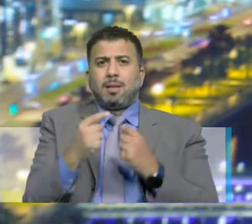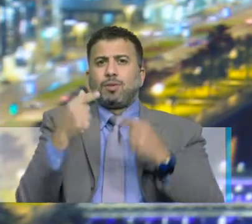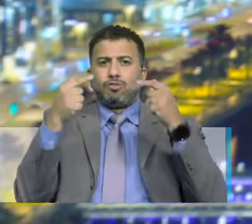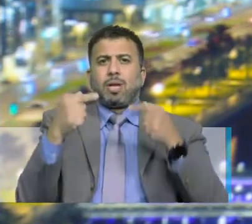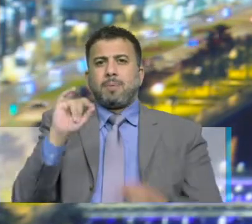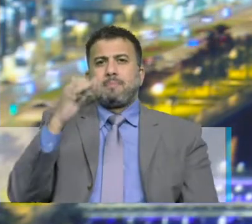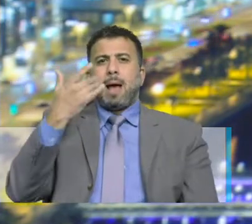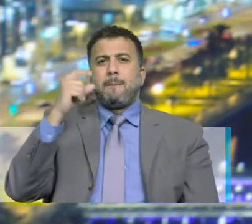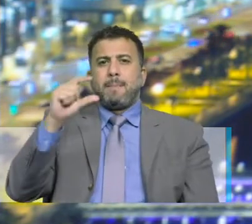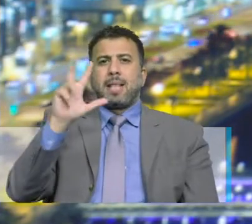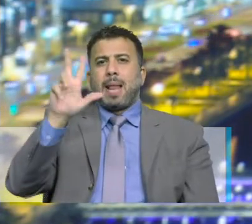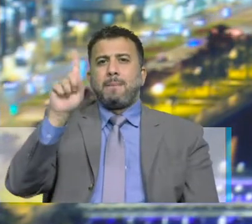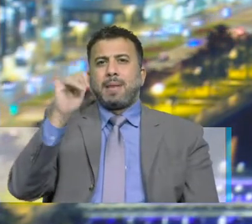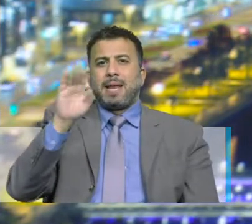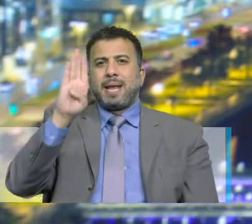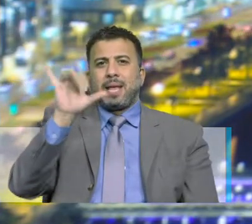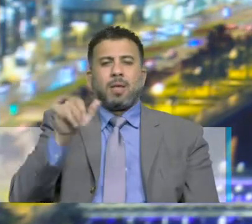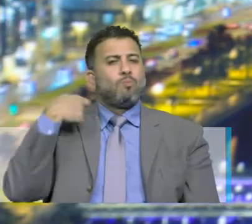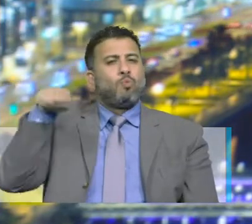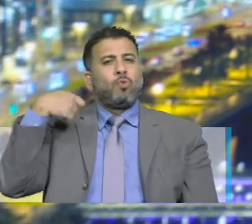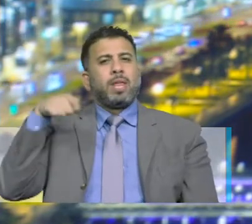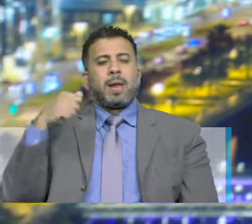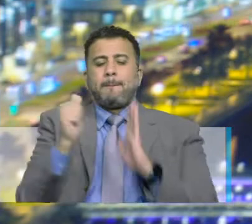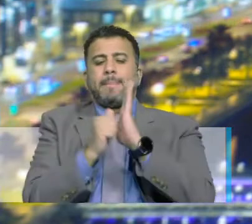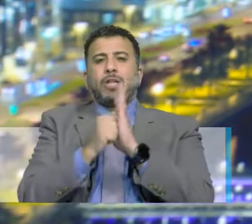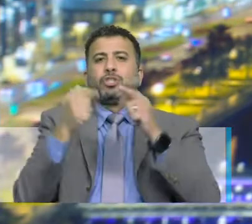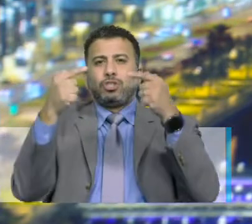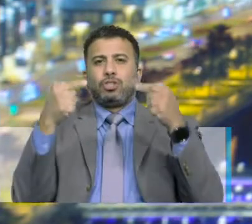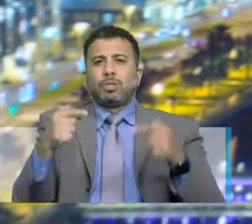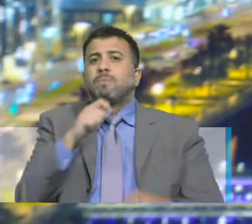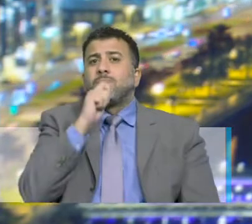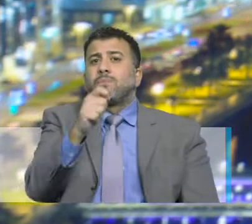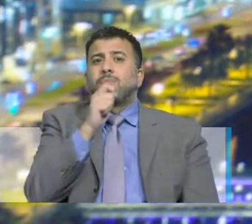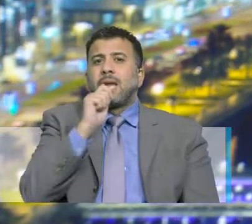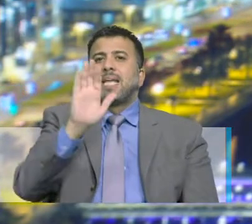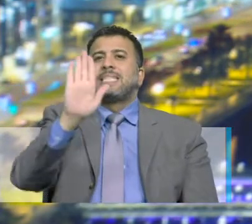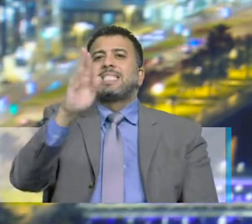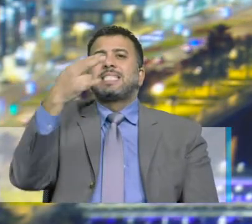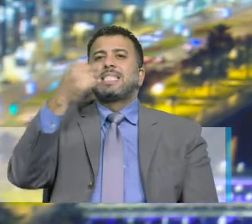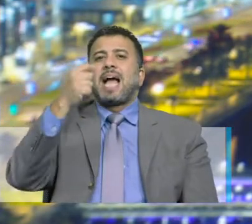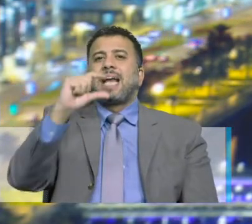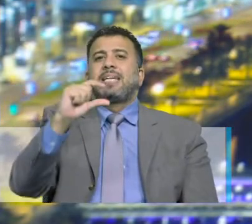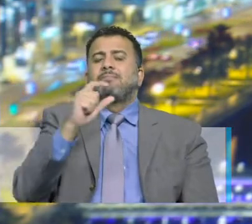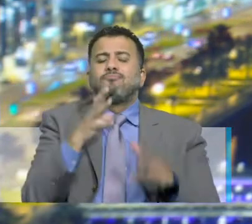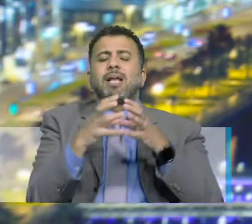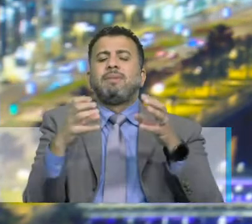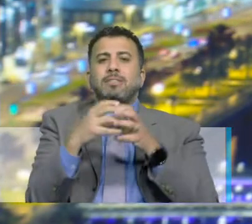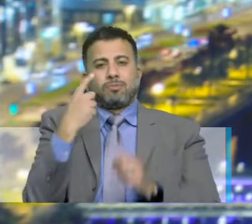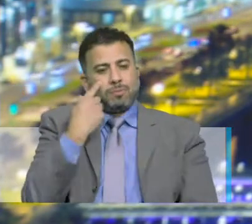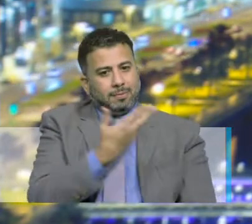والشاعر محمد البريكي مدير بيت الشعر في الشارقة. مفدنا إلى تونس سعيد بوغازيين لديه